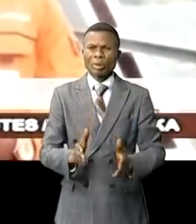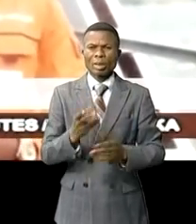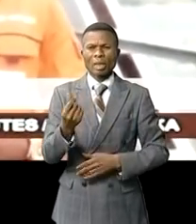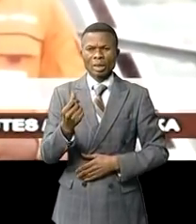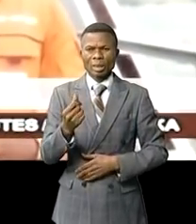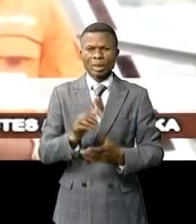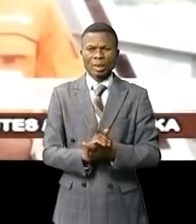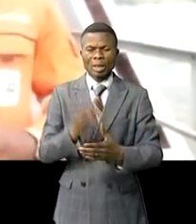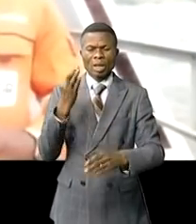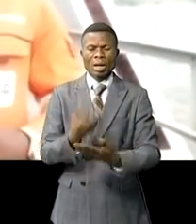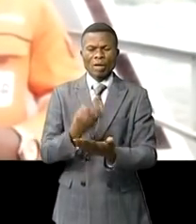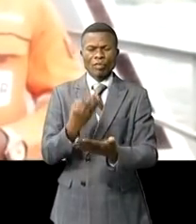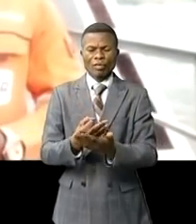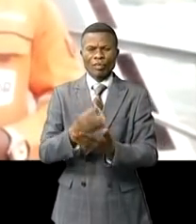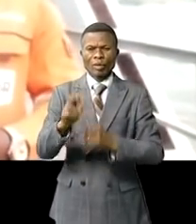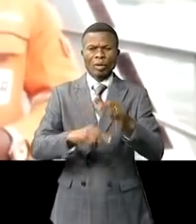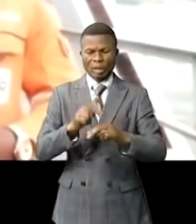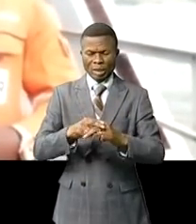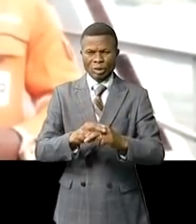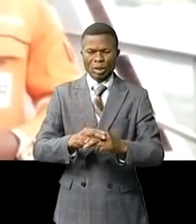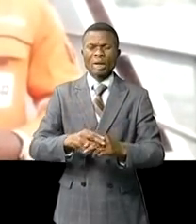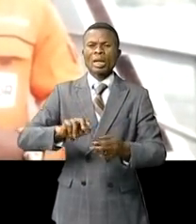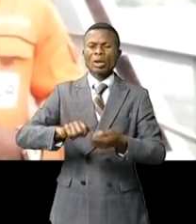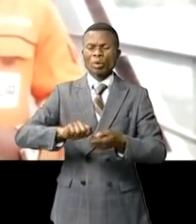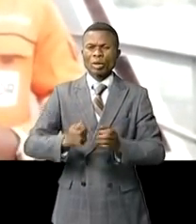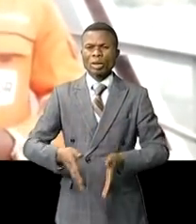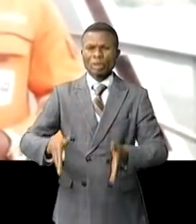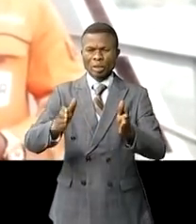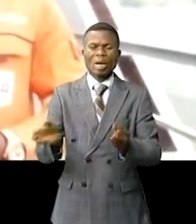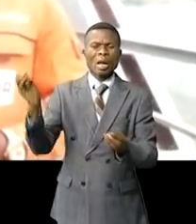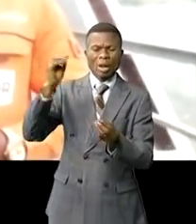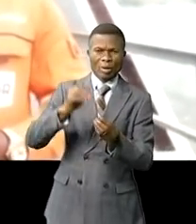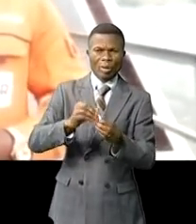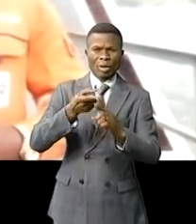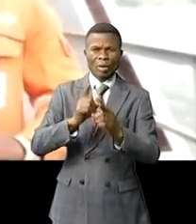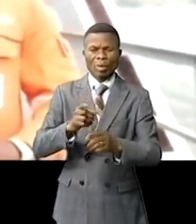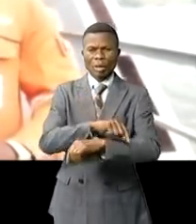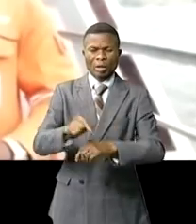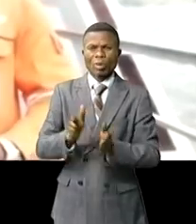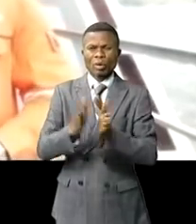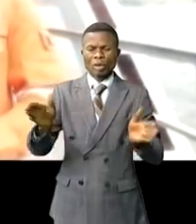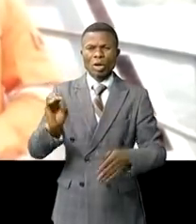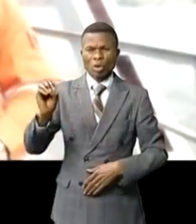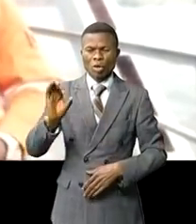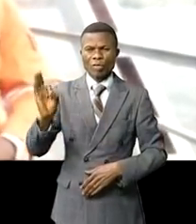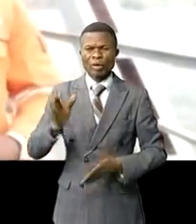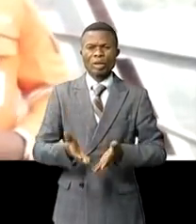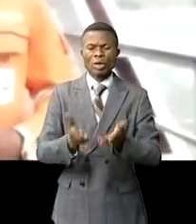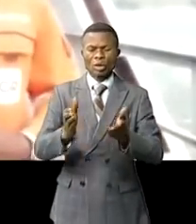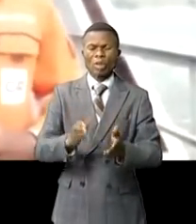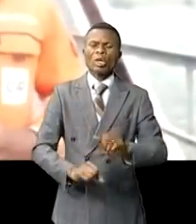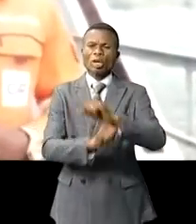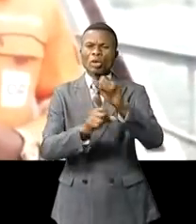du Fonds national d'entretien routier FONER, et puis il y a eu un supplément de la direction générale de l'office de route et un